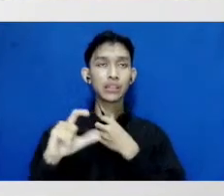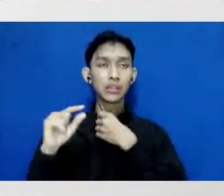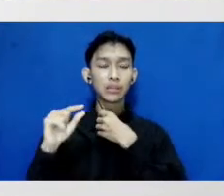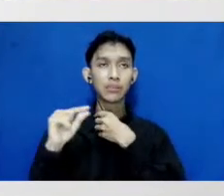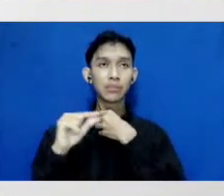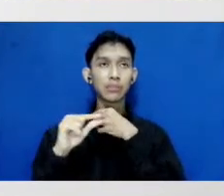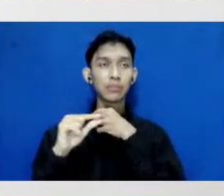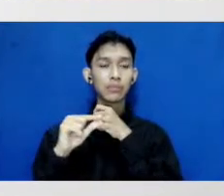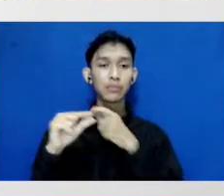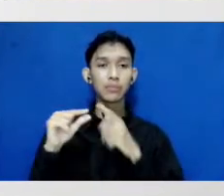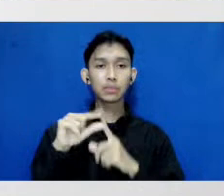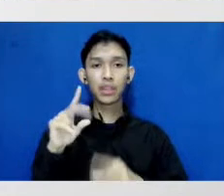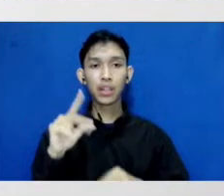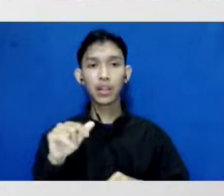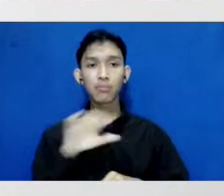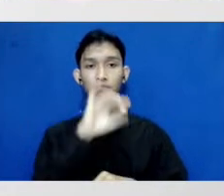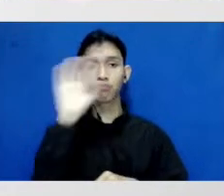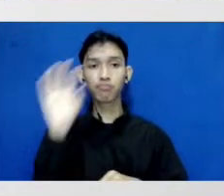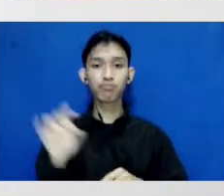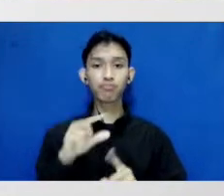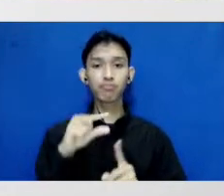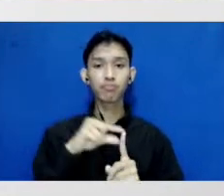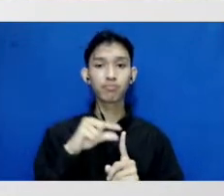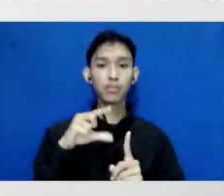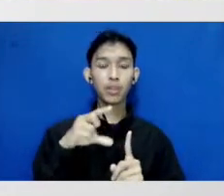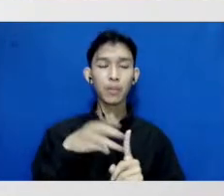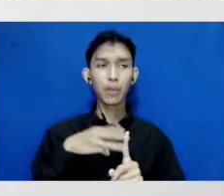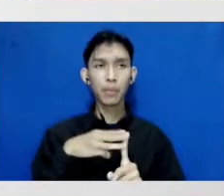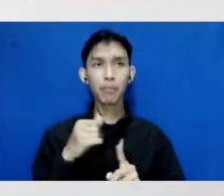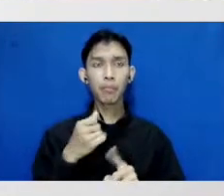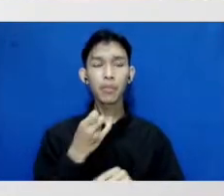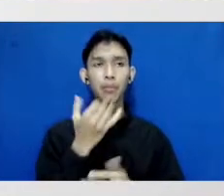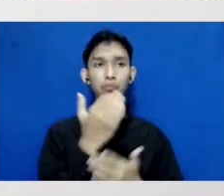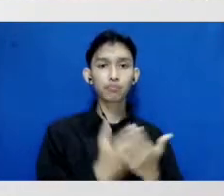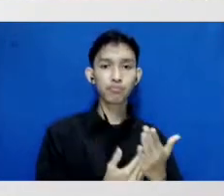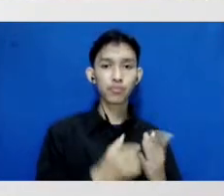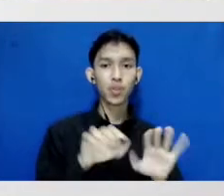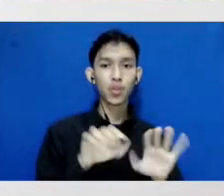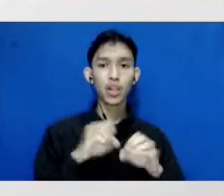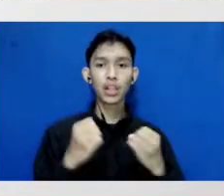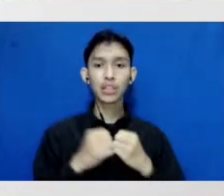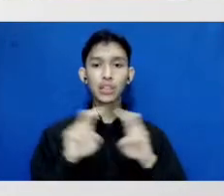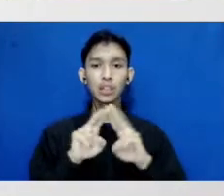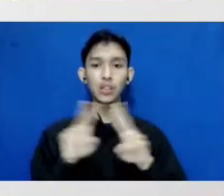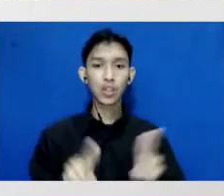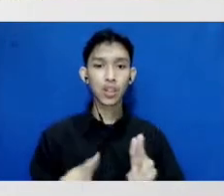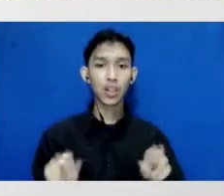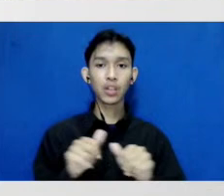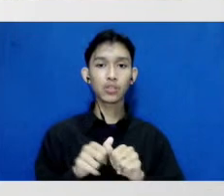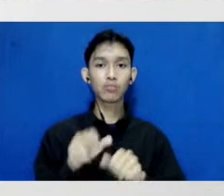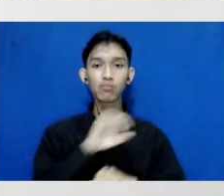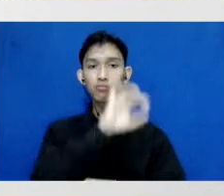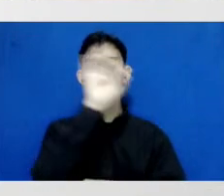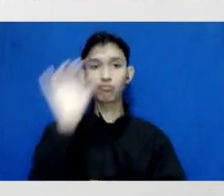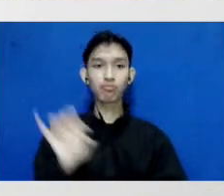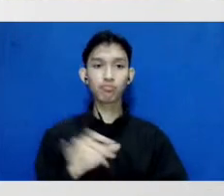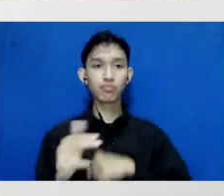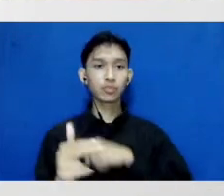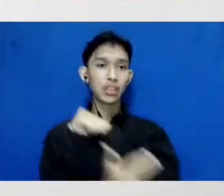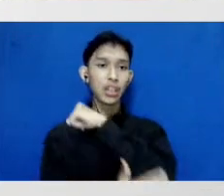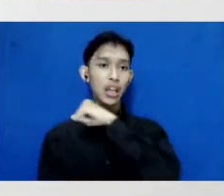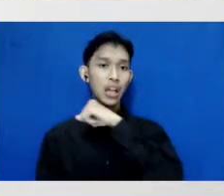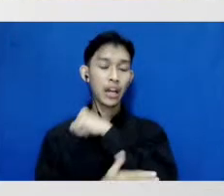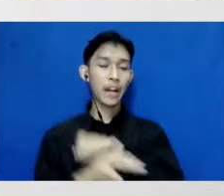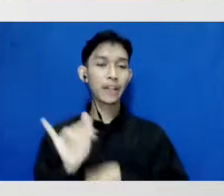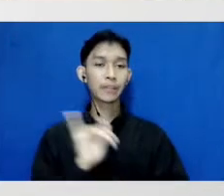resolusi PBB, beragam regulasi yang dikeluarkan oleh organisasi internasional dan juga beragam negara. Seperti misalkan